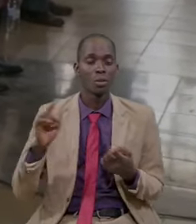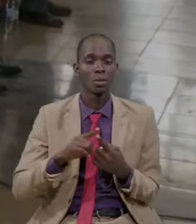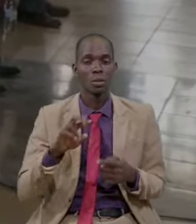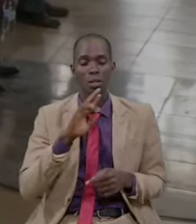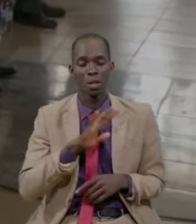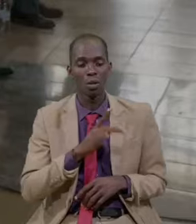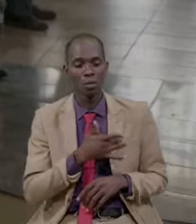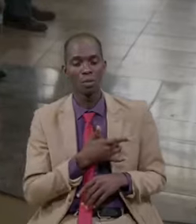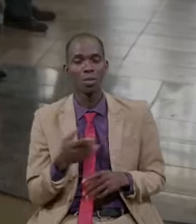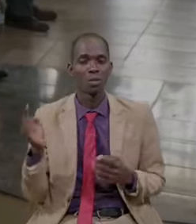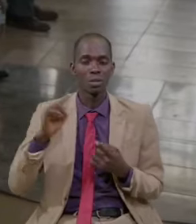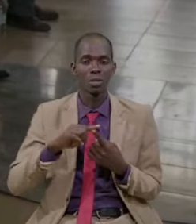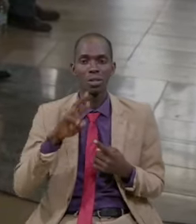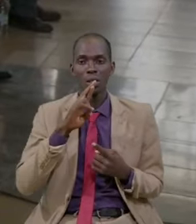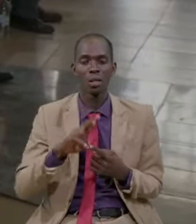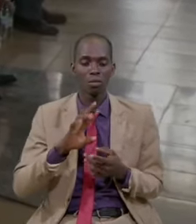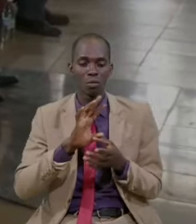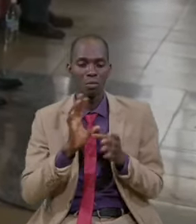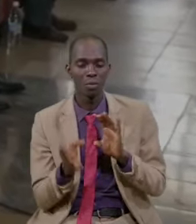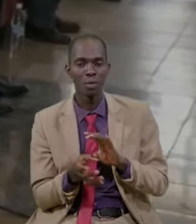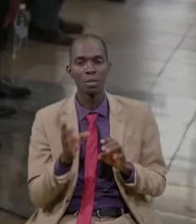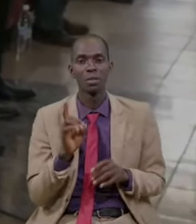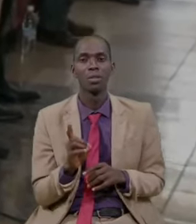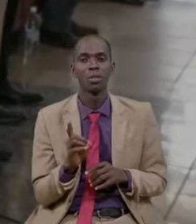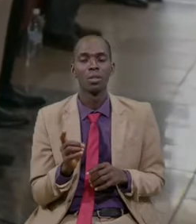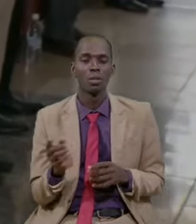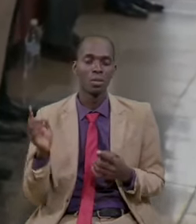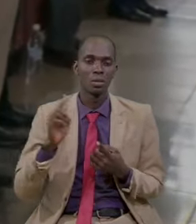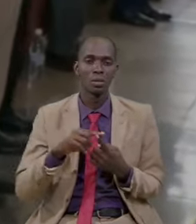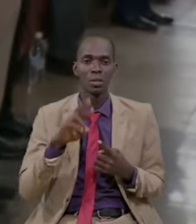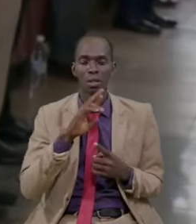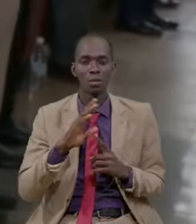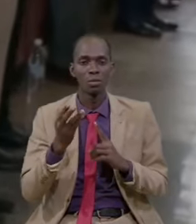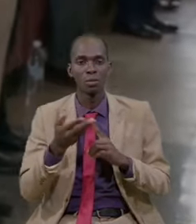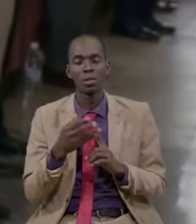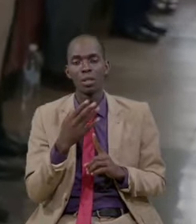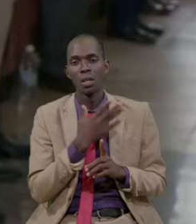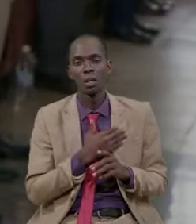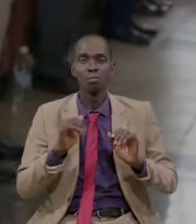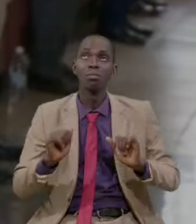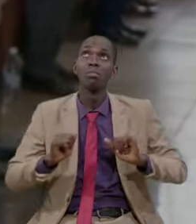Convertis, convaincus et convertis, consacrés au Seigneur.